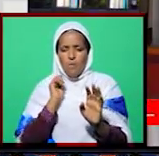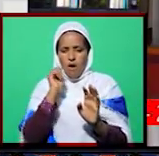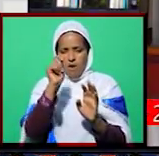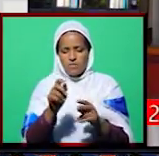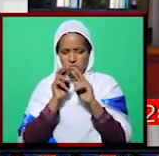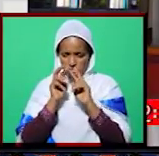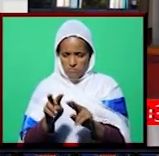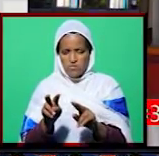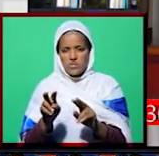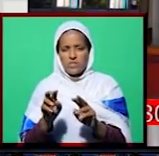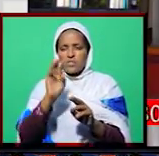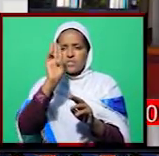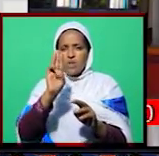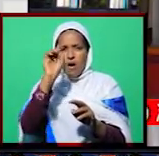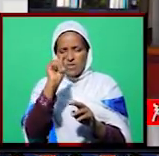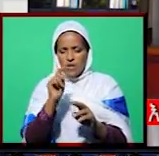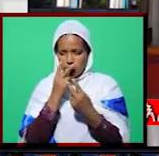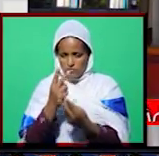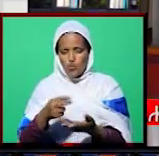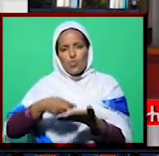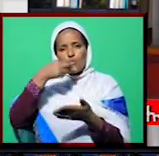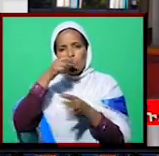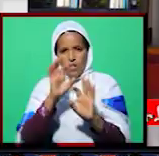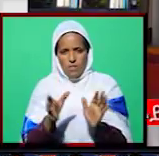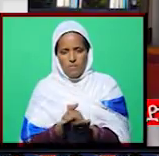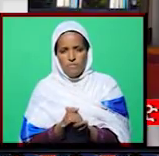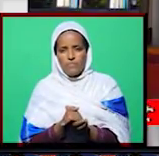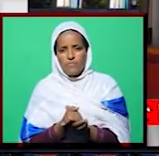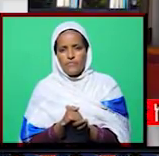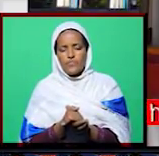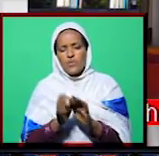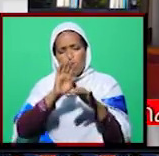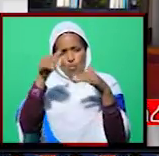ሌሎች ማህሌት ስትመለከት ሰዓታቱም ስንመለከት ቁርባን የለው።